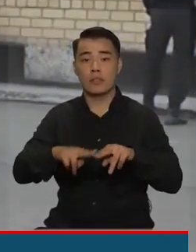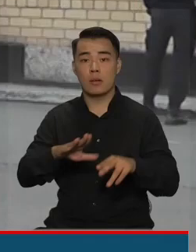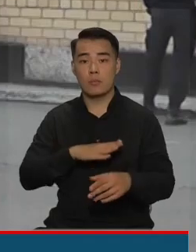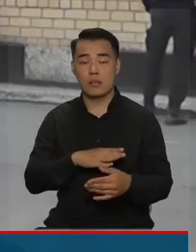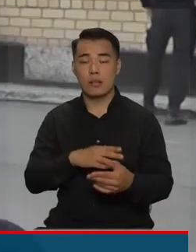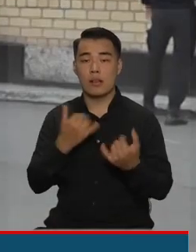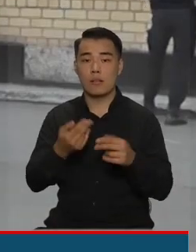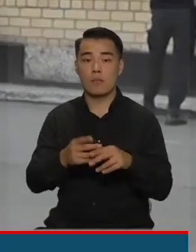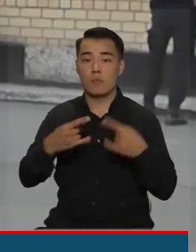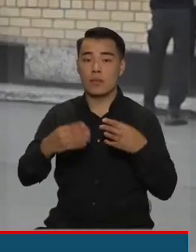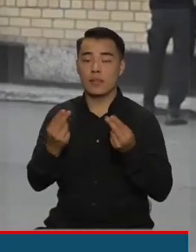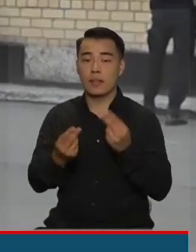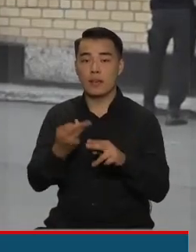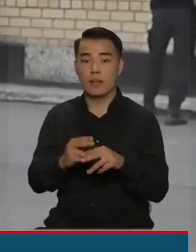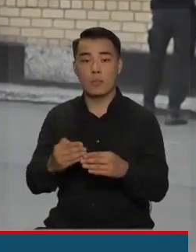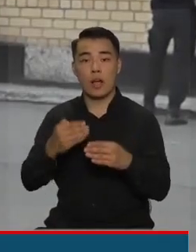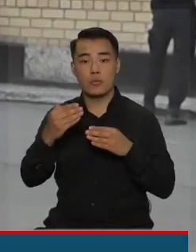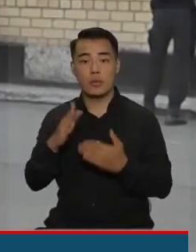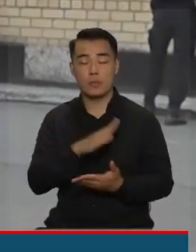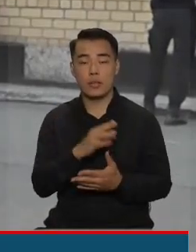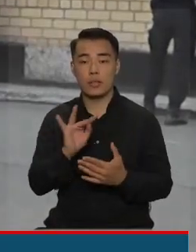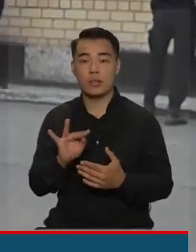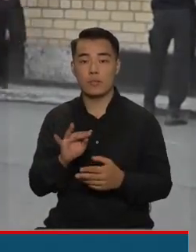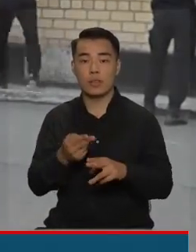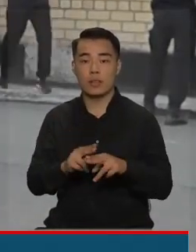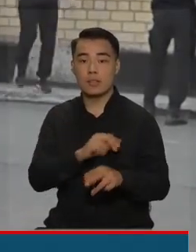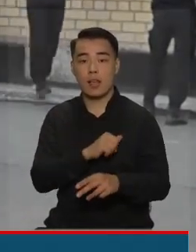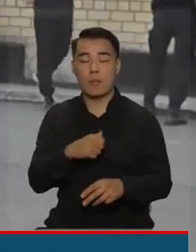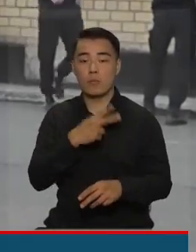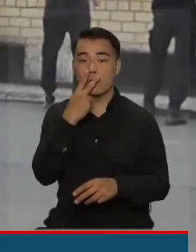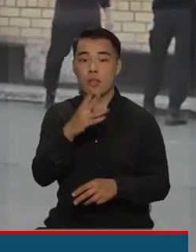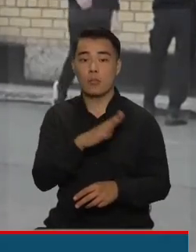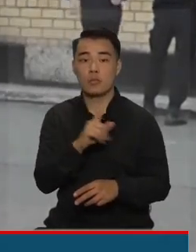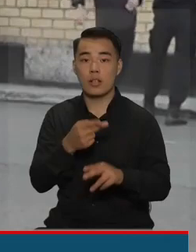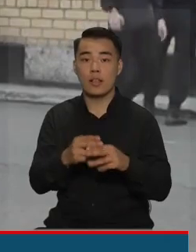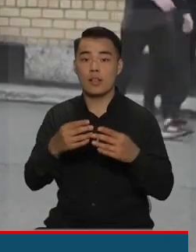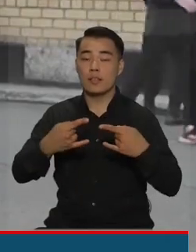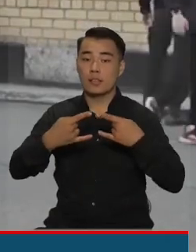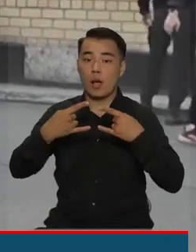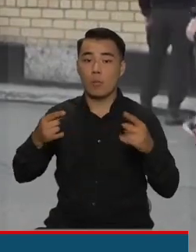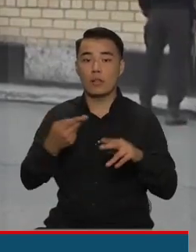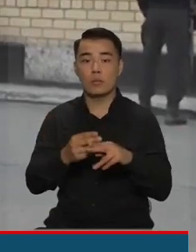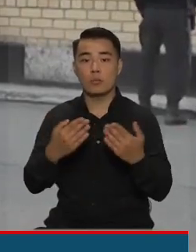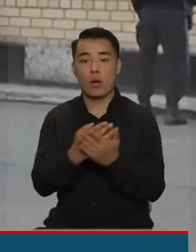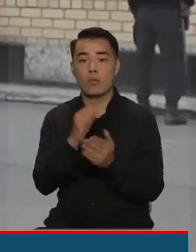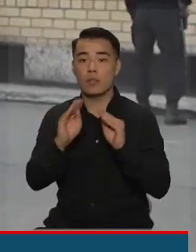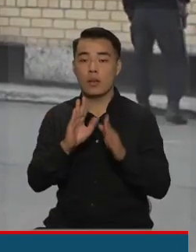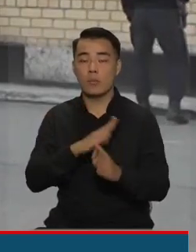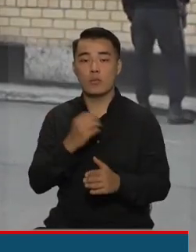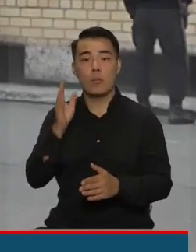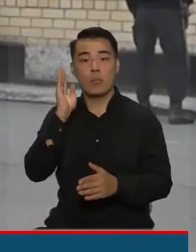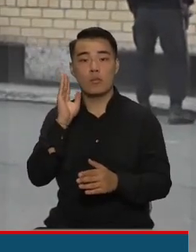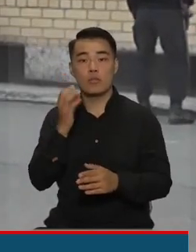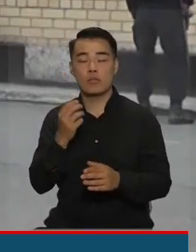ойнайтын осы стадионның ар жағында. Одан кейін мынау өздеріңіз көресіздер, мына таблоны жаңартып берді. Алдарында